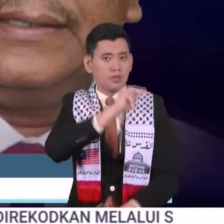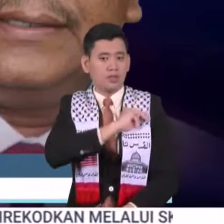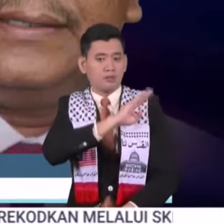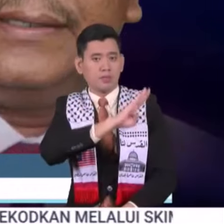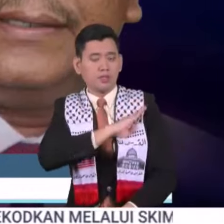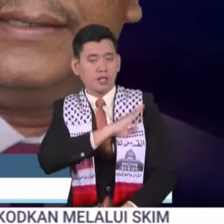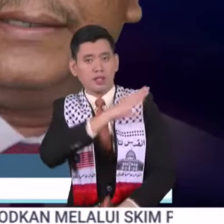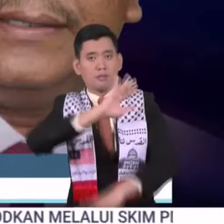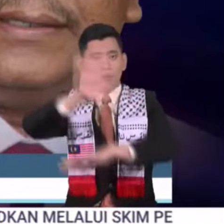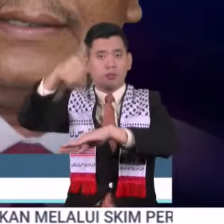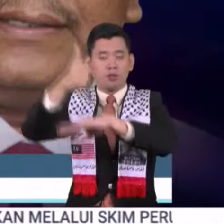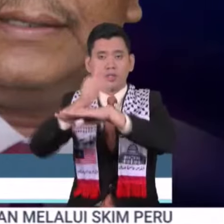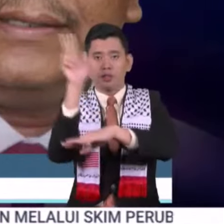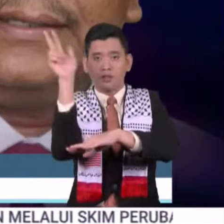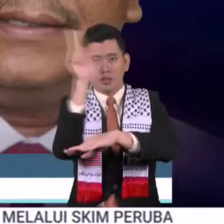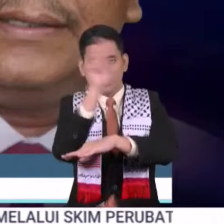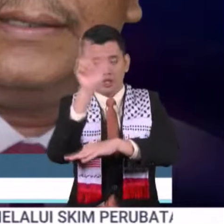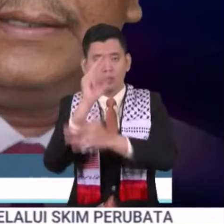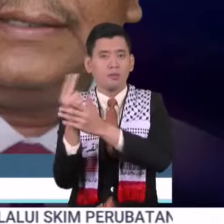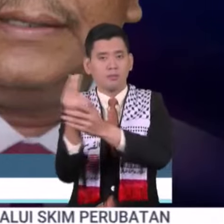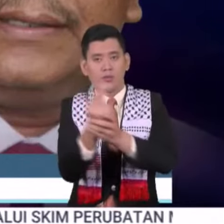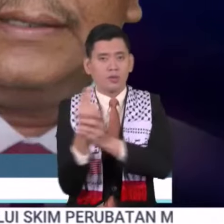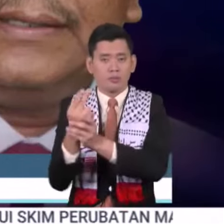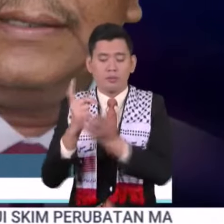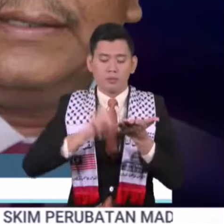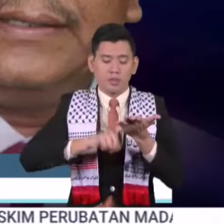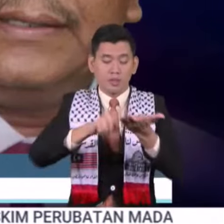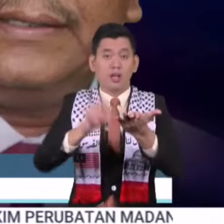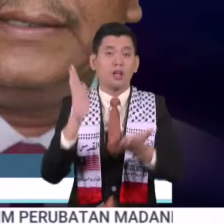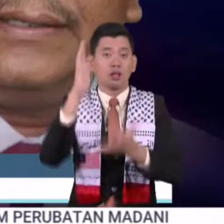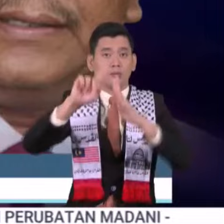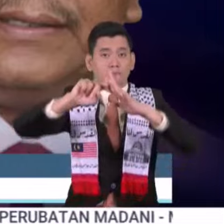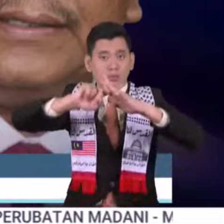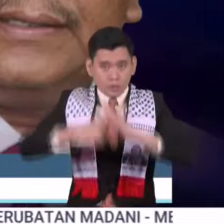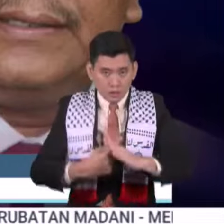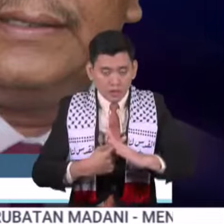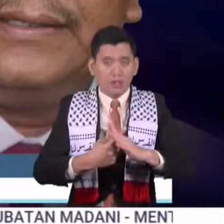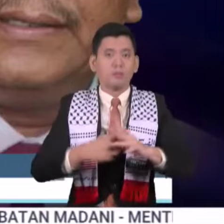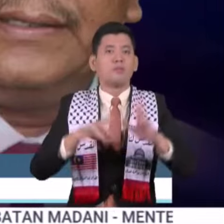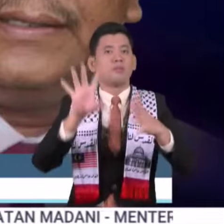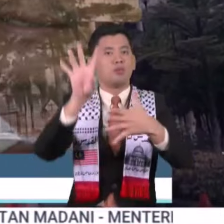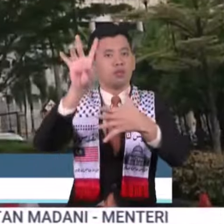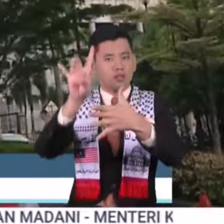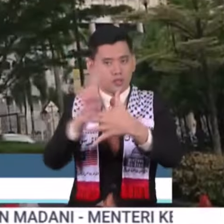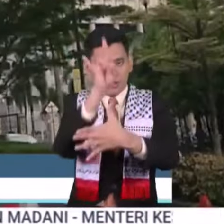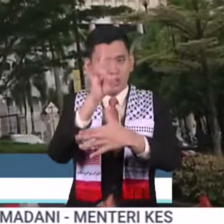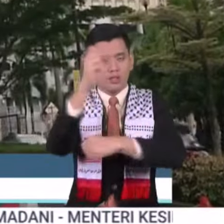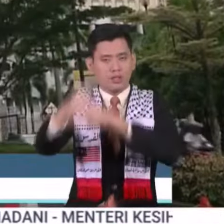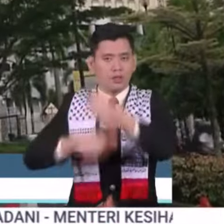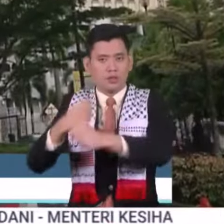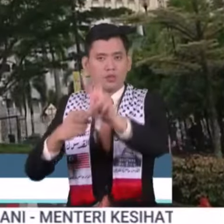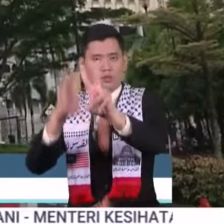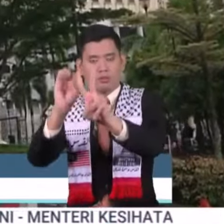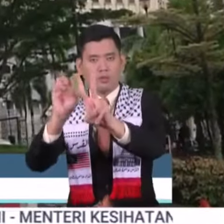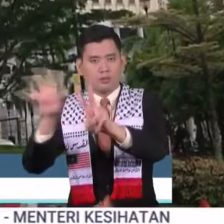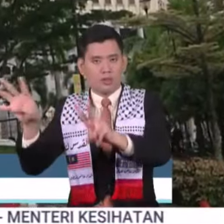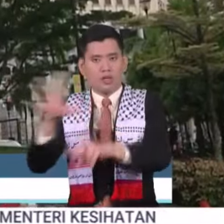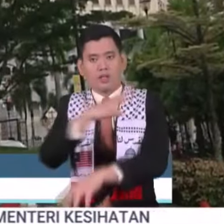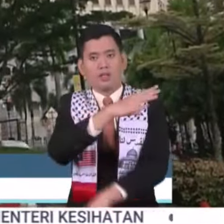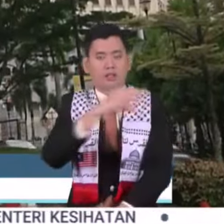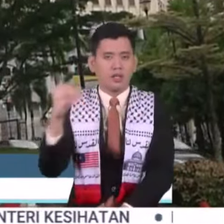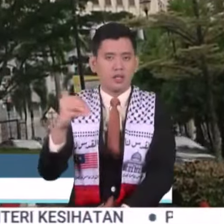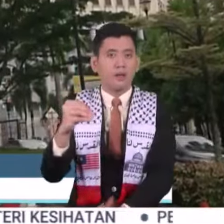Selangor dan Penubuhan Kerajaan Perpaduan. Perbicaraan akan bermula Januari tahun hadapan. Pada 14 Ogos